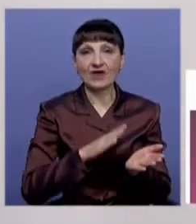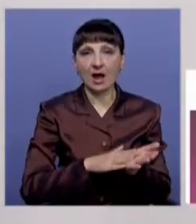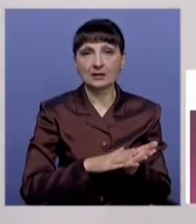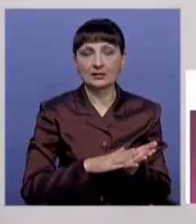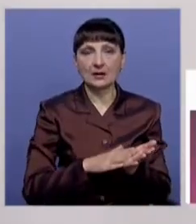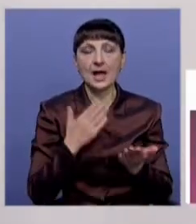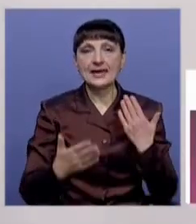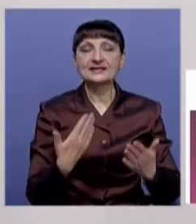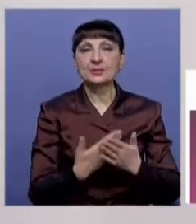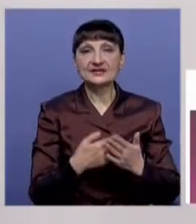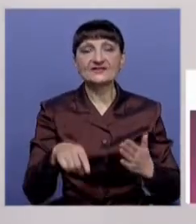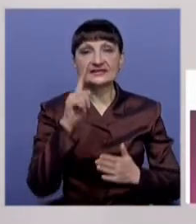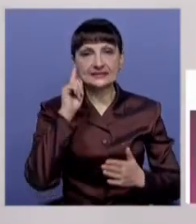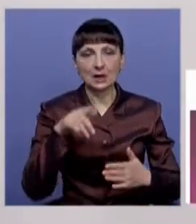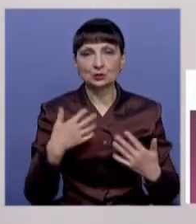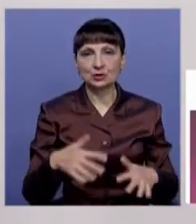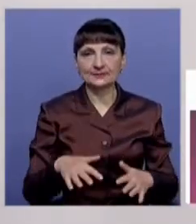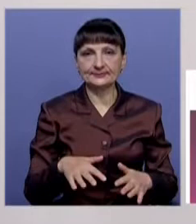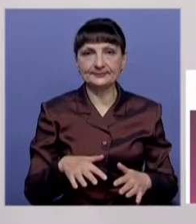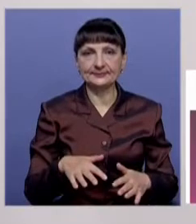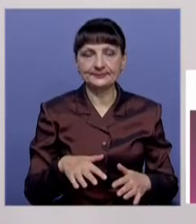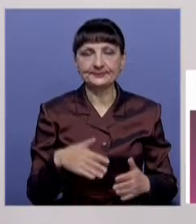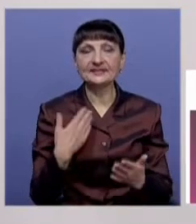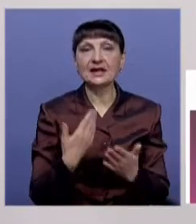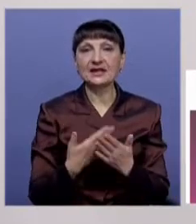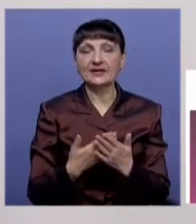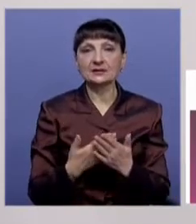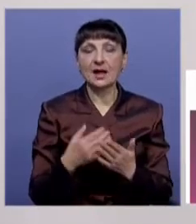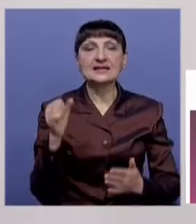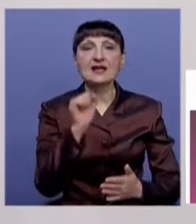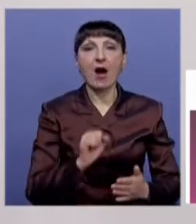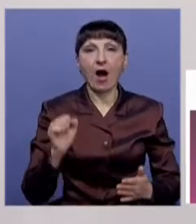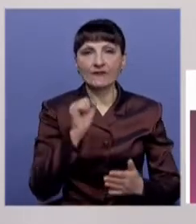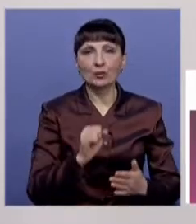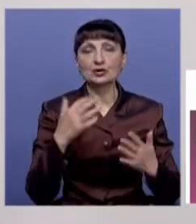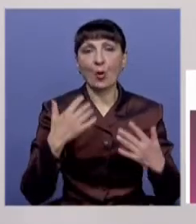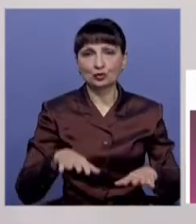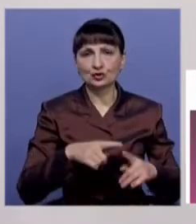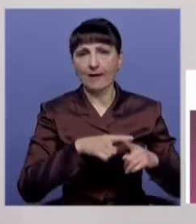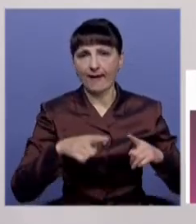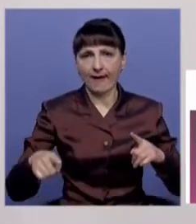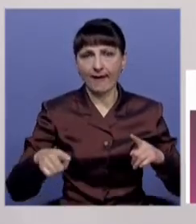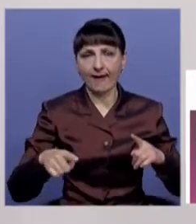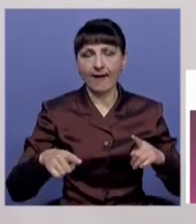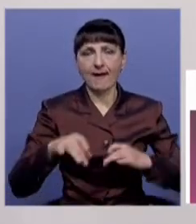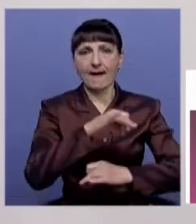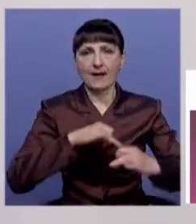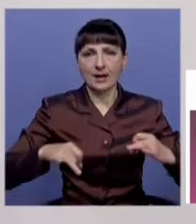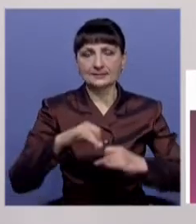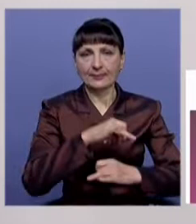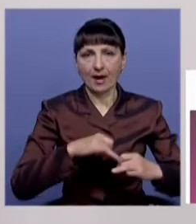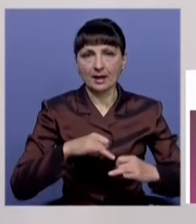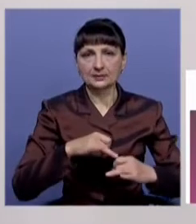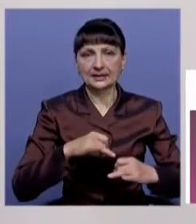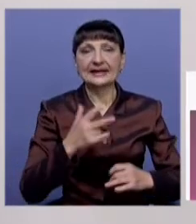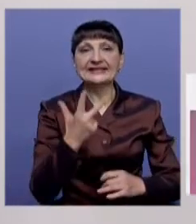вы приблизительно знаете, мы уже, наверное, это с августа месяца идет вот это вот дебаты.